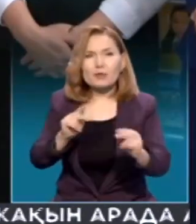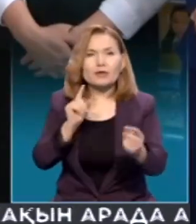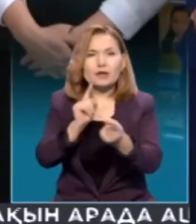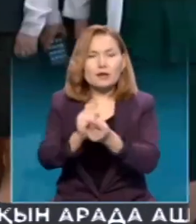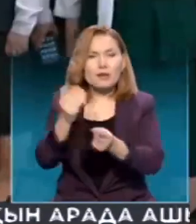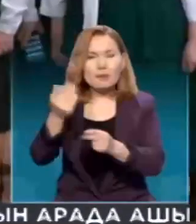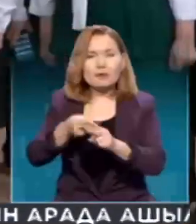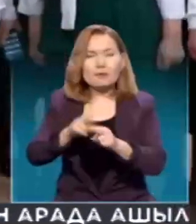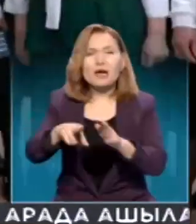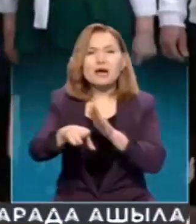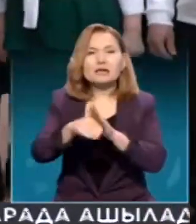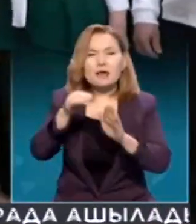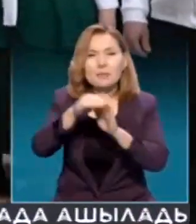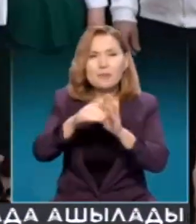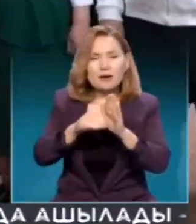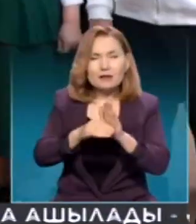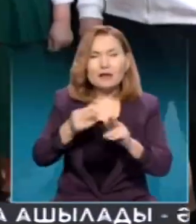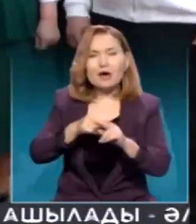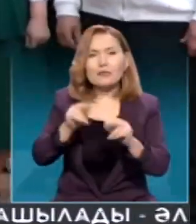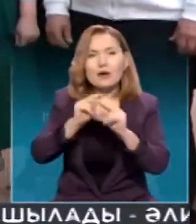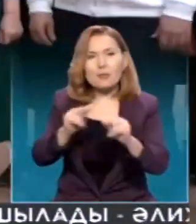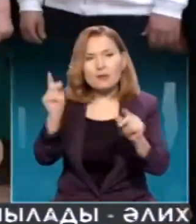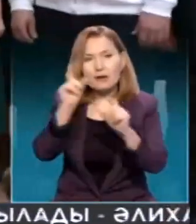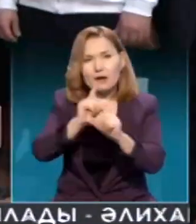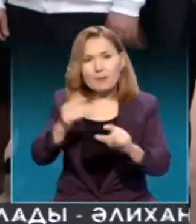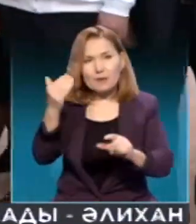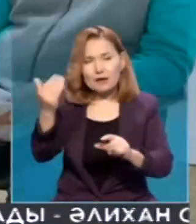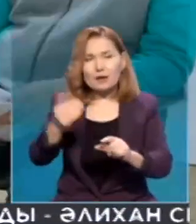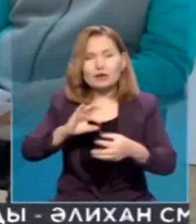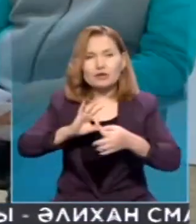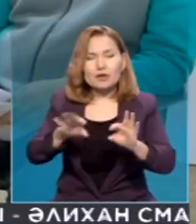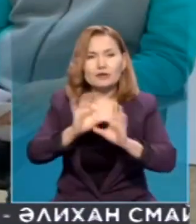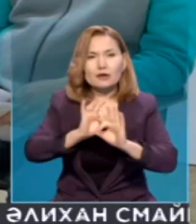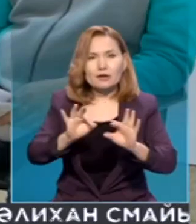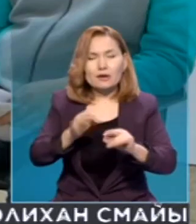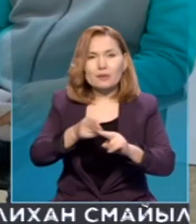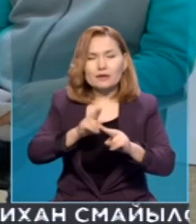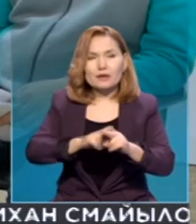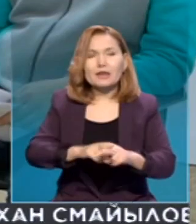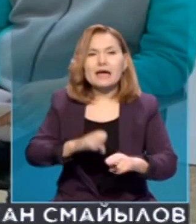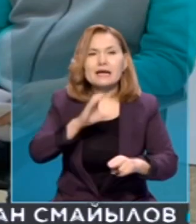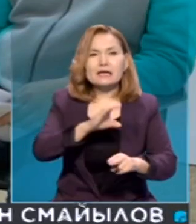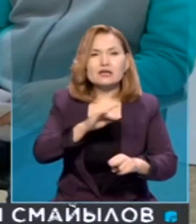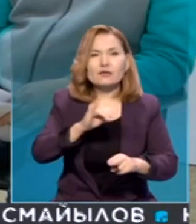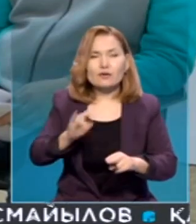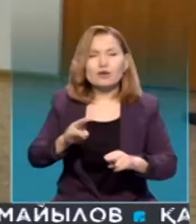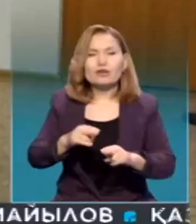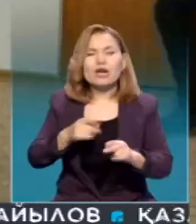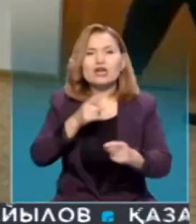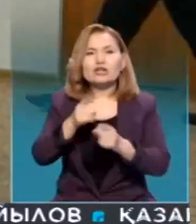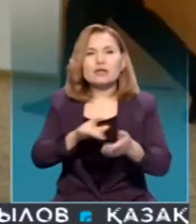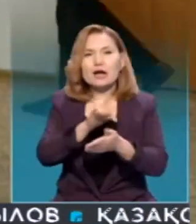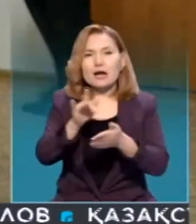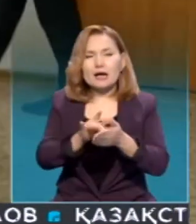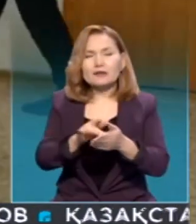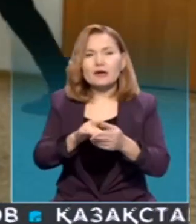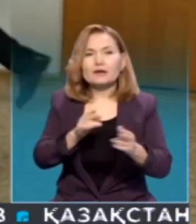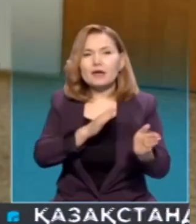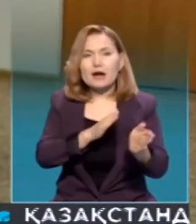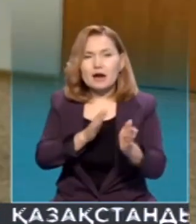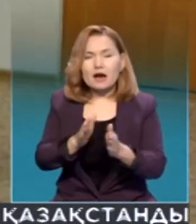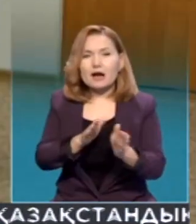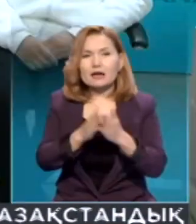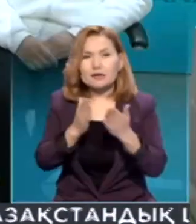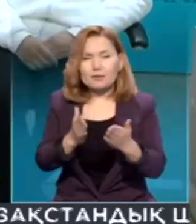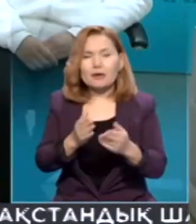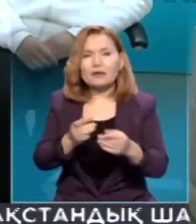жүздесуде сайлауалды бағдарламаларының білім беру саласына қатысты бағыттары түсіндірілді. Бұдан соң Сәкен Сейфуллин атындағы Жезқазған қалалық кітапханасында мәдениет қайраткерлерімен